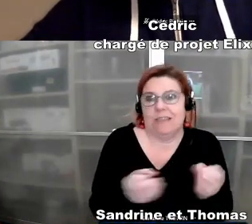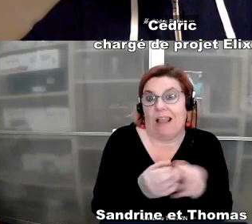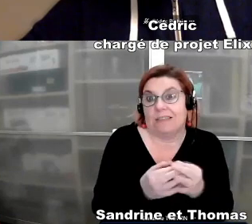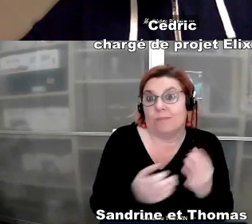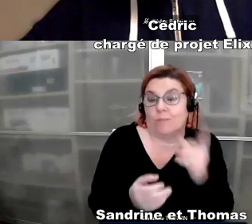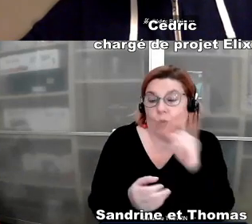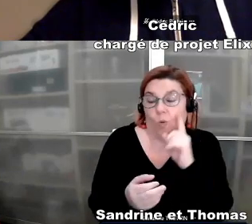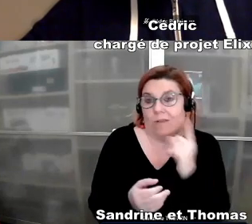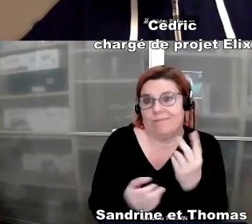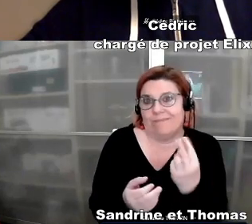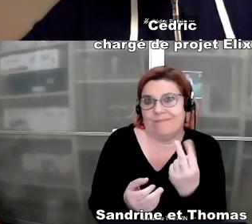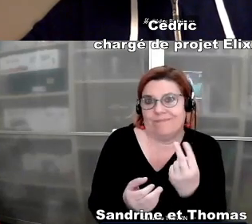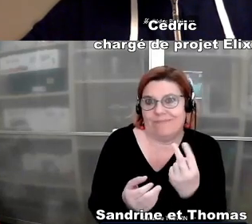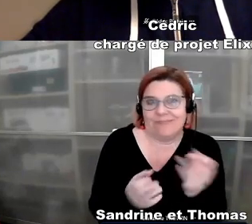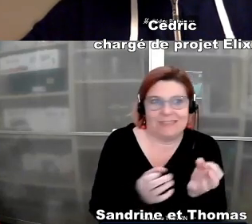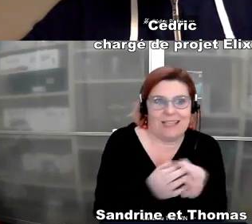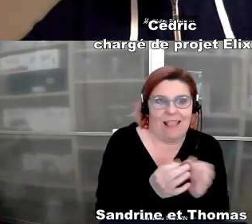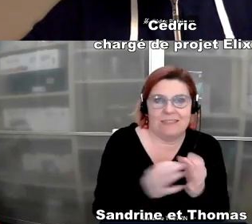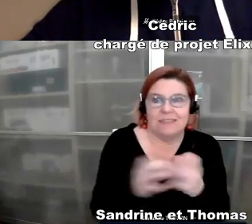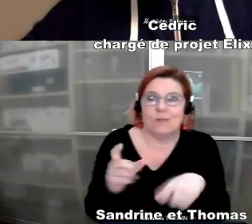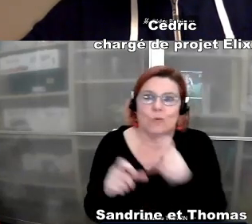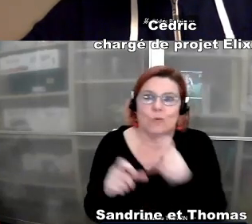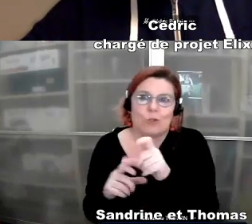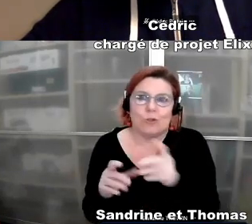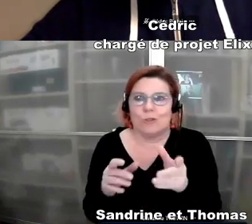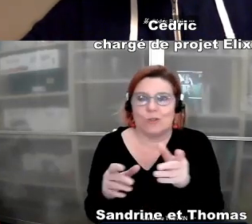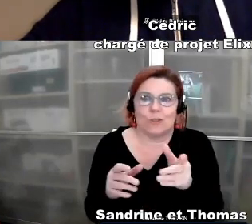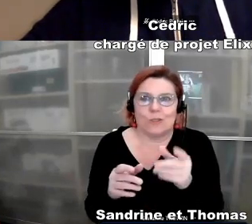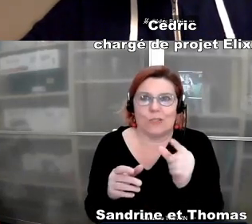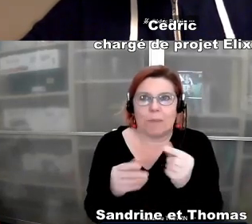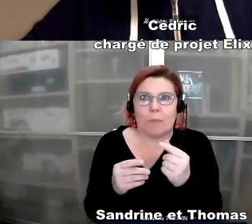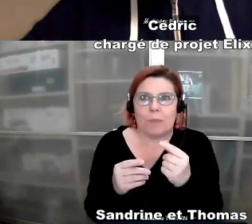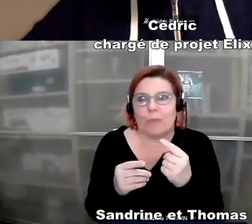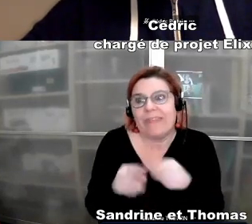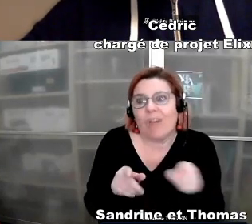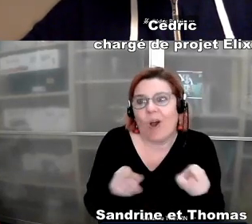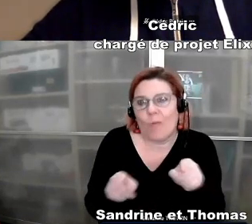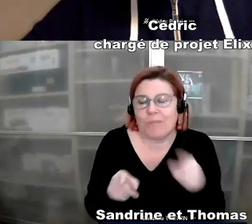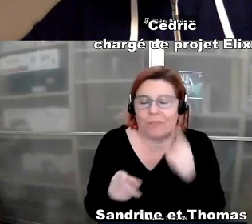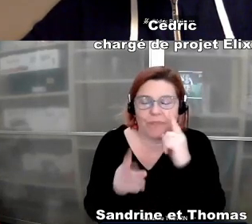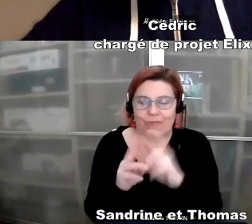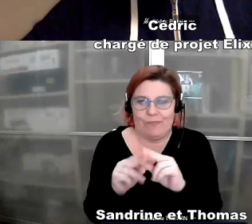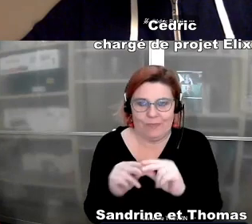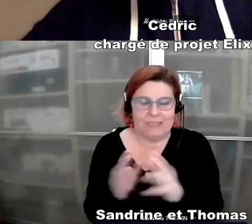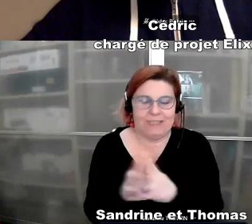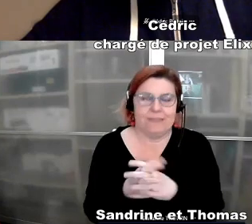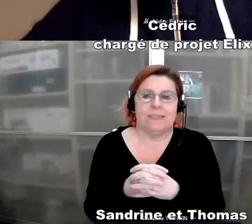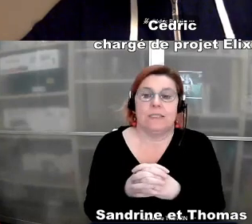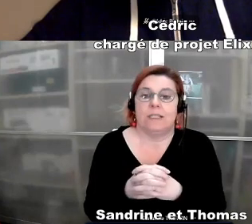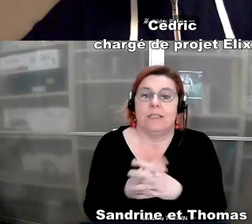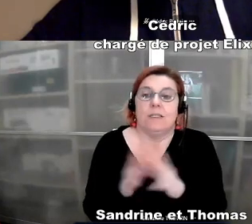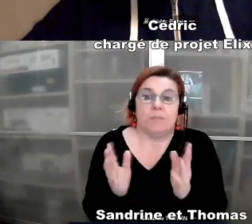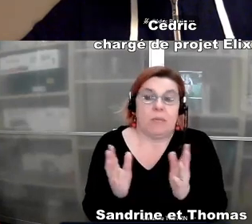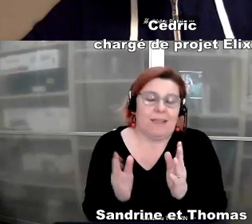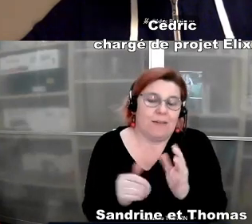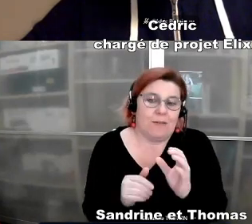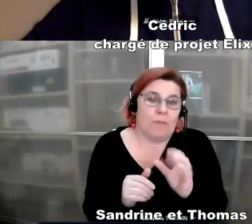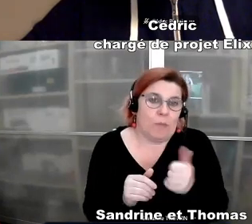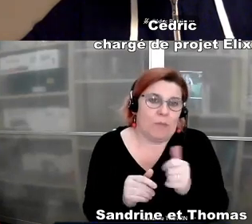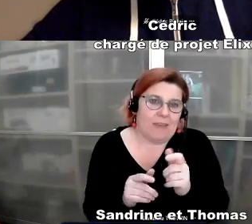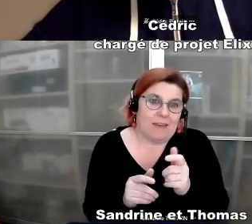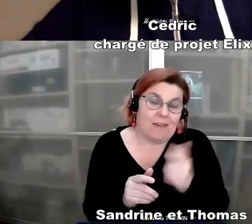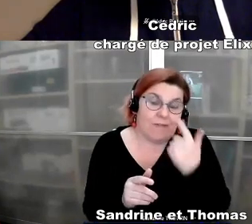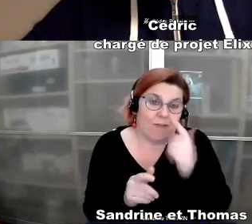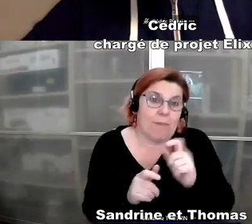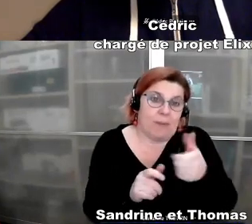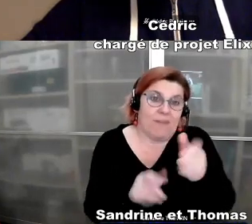Helix, c'est pas tout à fait pas tout à fait la même chose. Mais bon, avant ça, je vais laisser Fanny